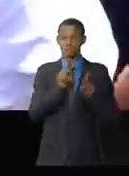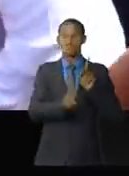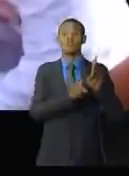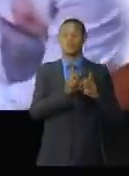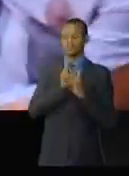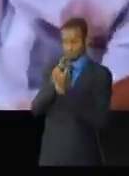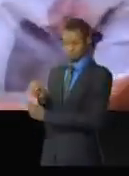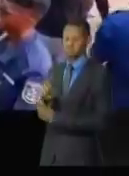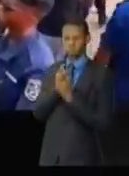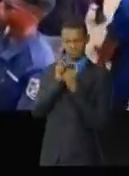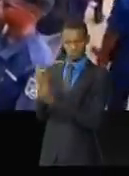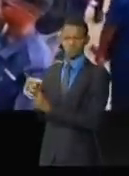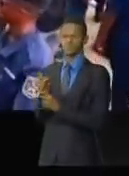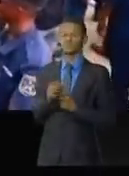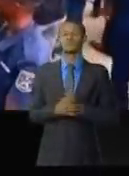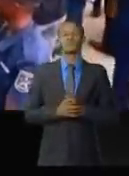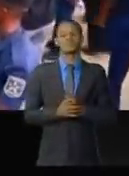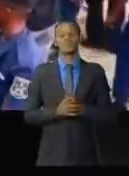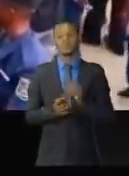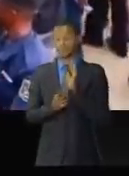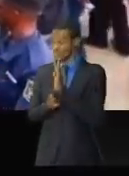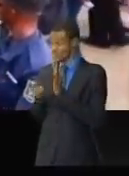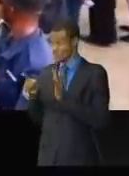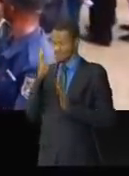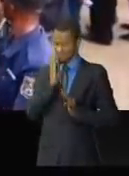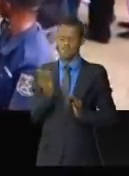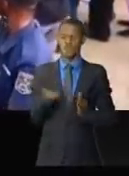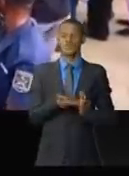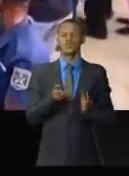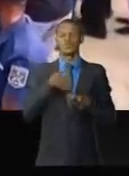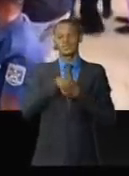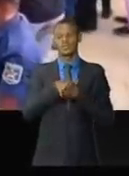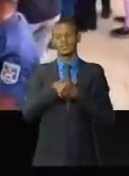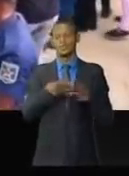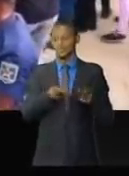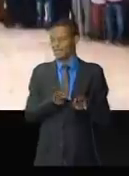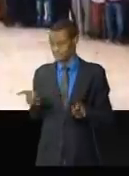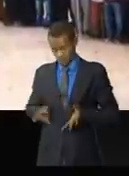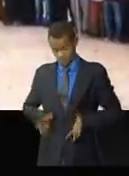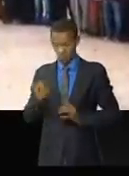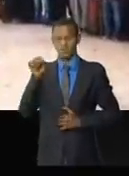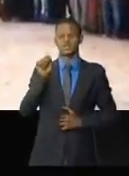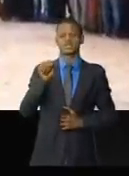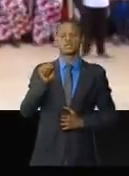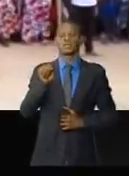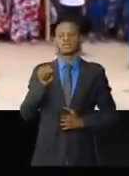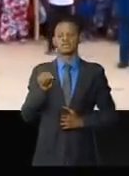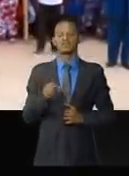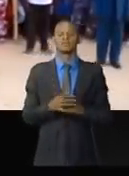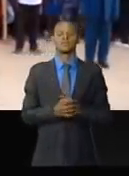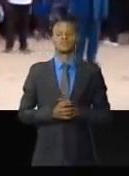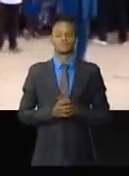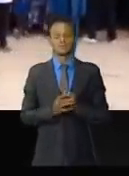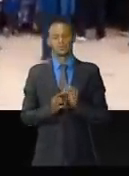bienvenue sur la terre de ses ancêtres. Voilà qui vient conforter la thèse selon laquelle le nouveau leadership du